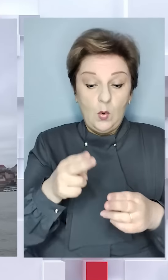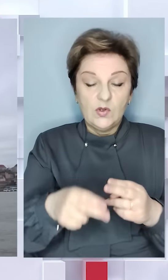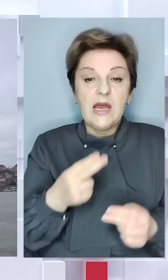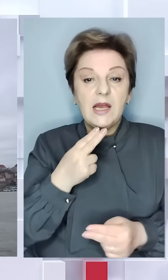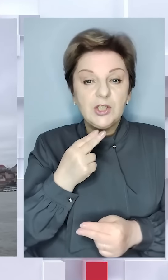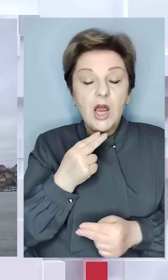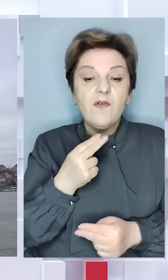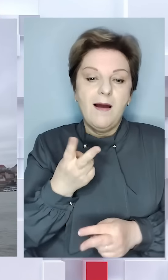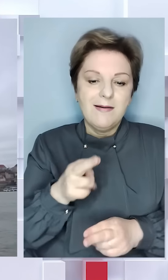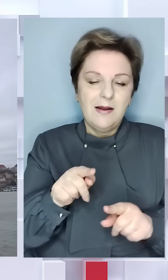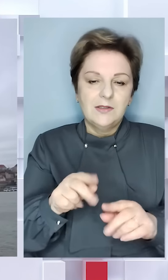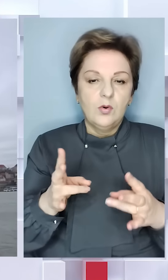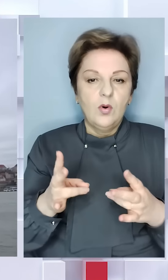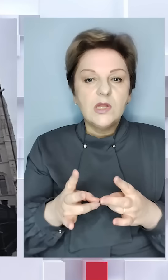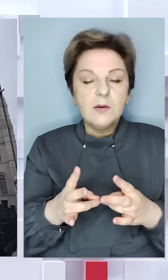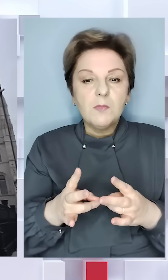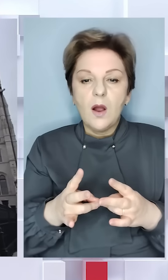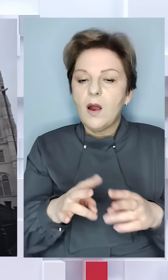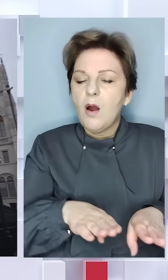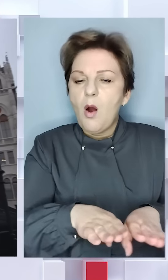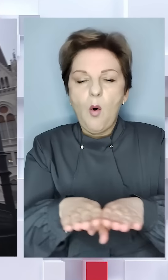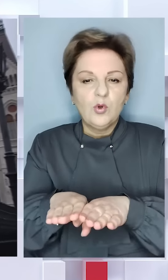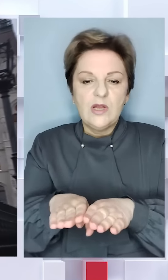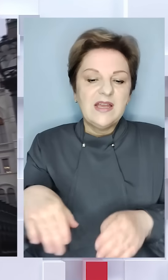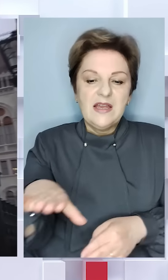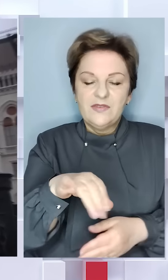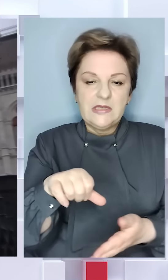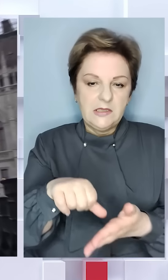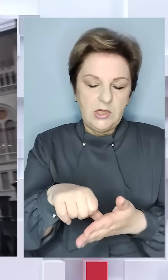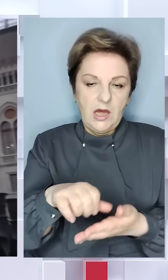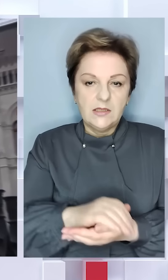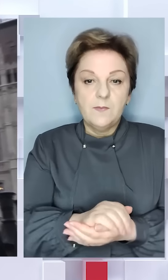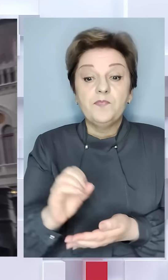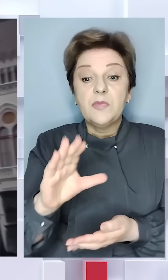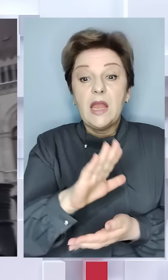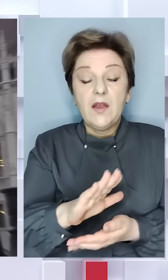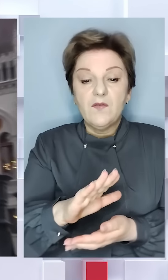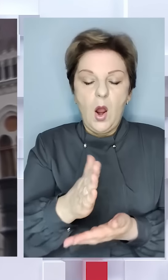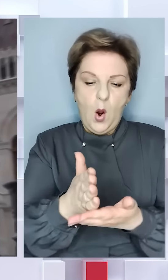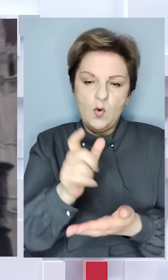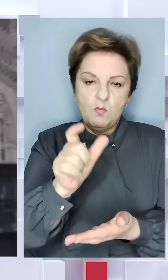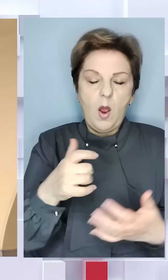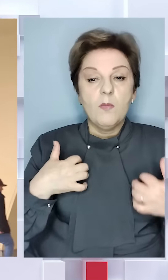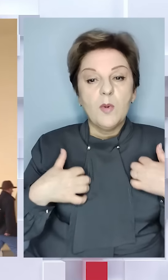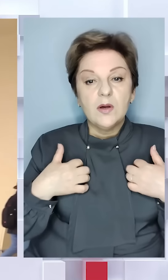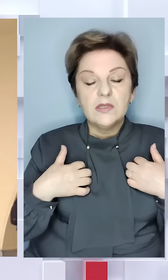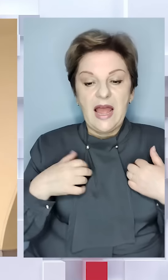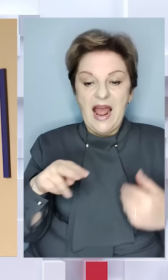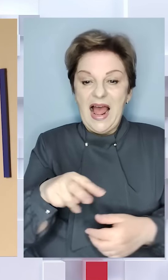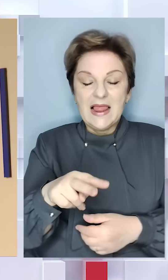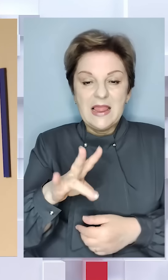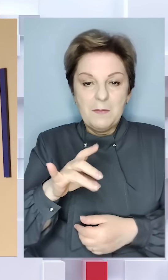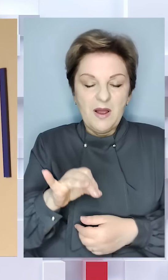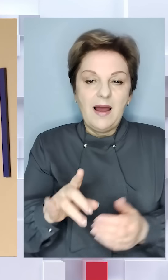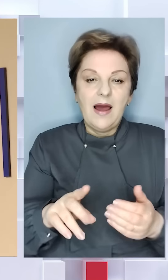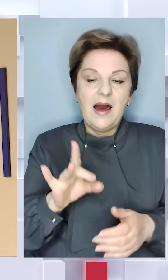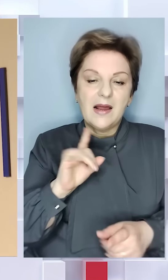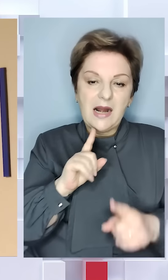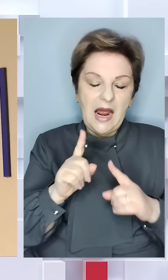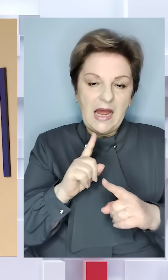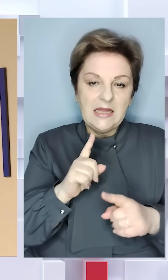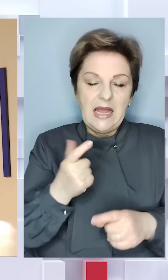червня. Втім, для цього необхідна одностайність усіх членів. Європейські посадовці поспішають, бо в липні в Раді ЄС